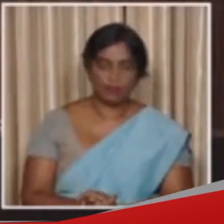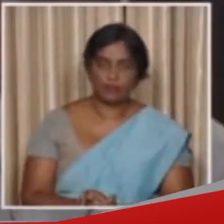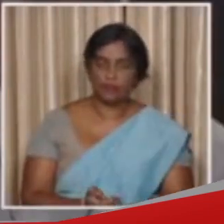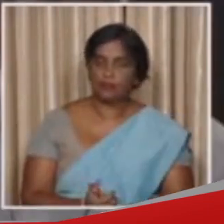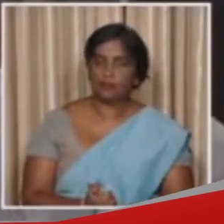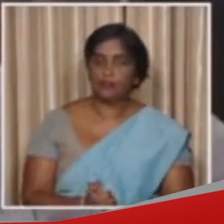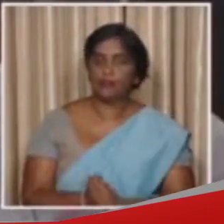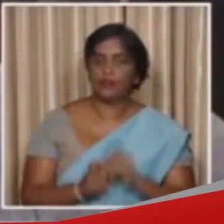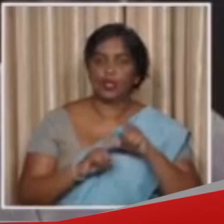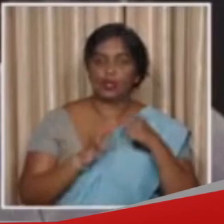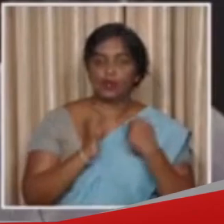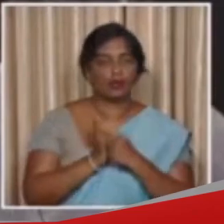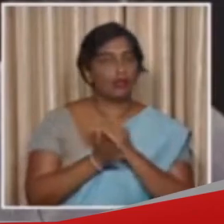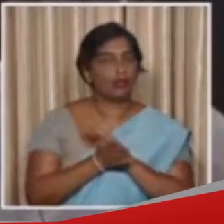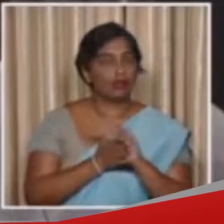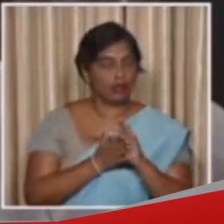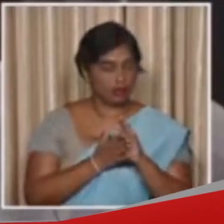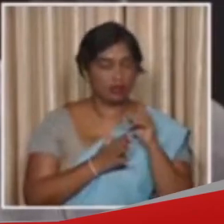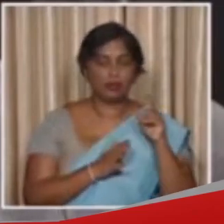ගරු ආචාර්ය හරිනේ අමර සූර්ය